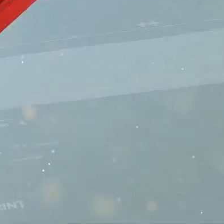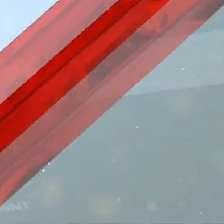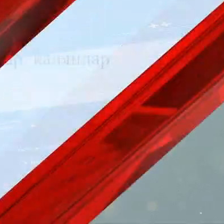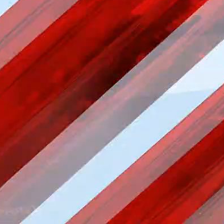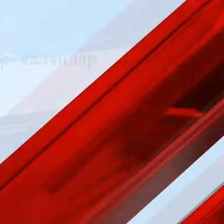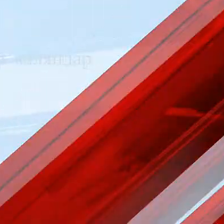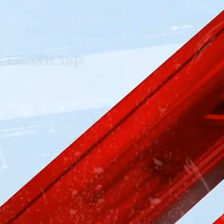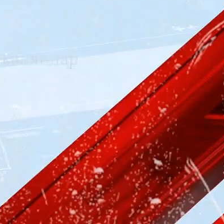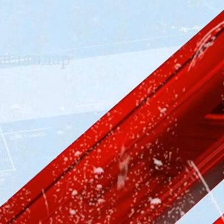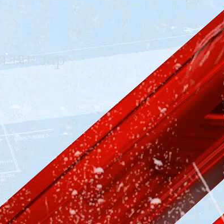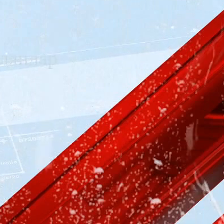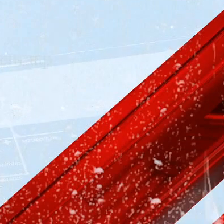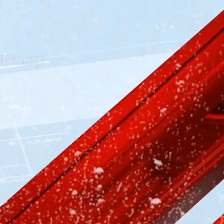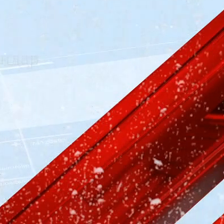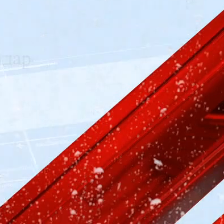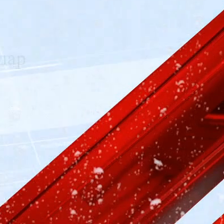Субтитры подогнал «Симон»